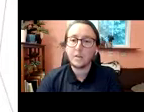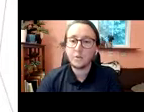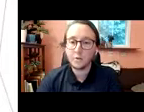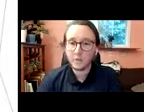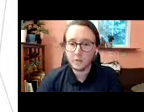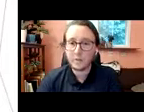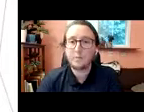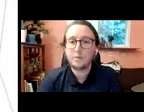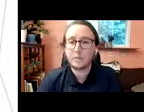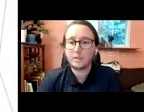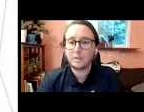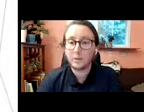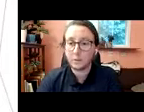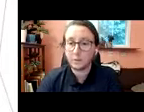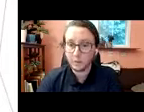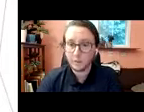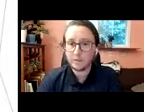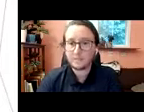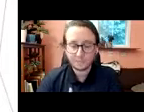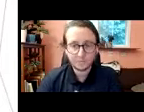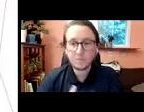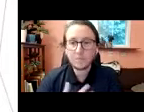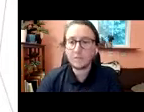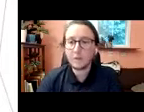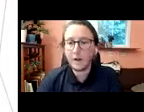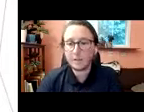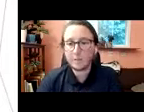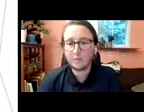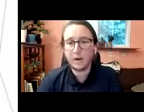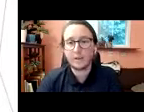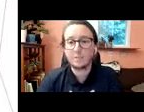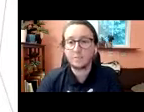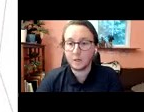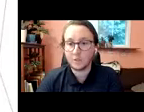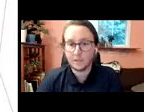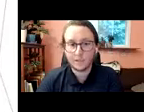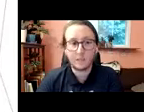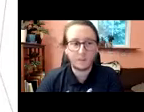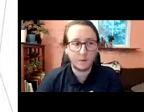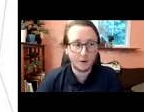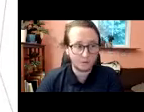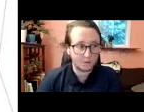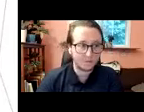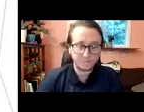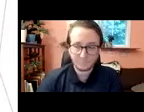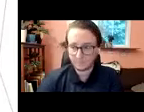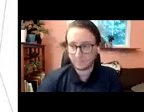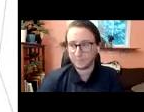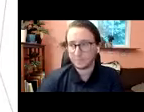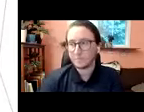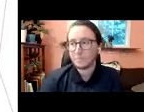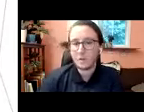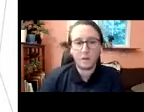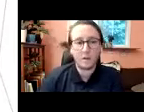une expérience positive dans le système de santé. Ils ont écrit ces mémoires en